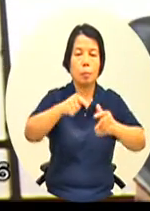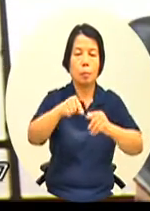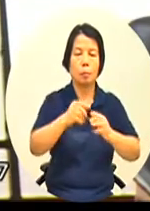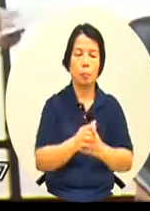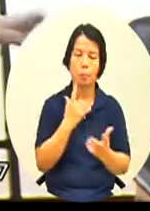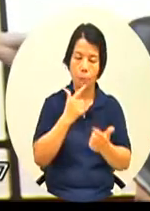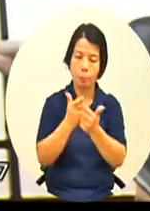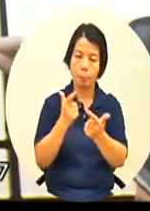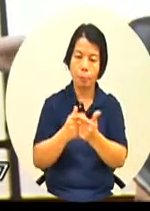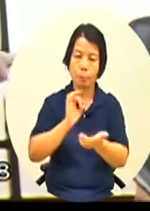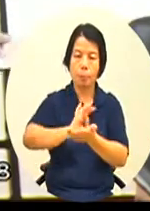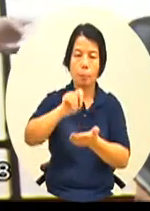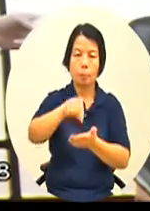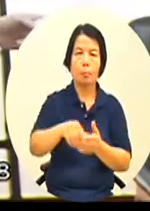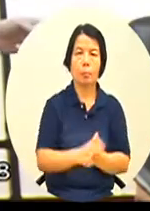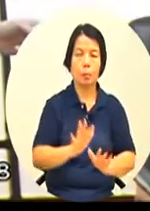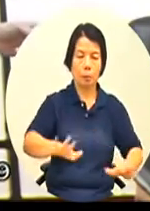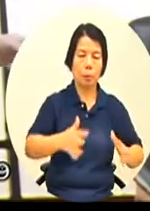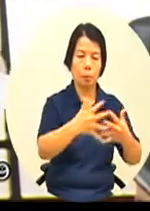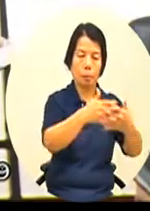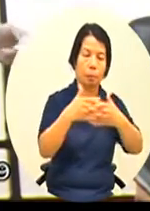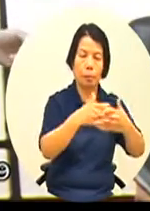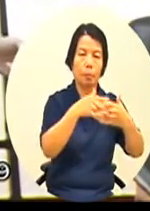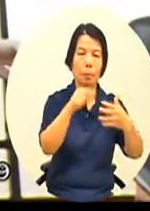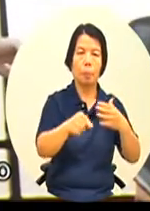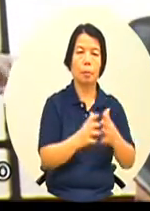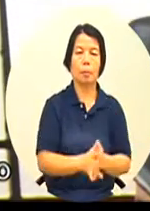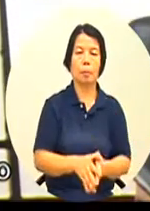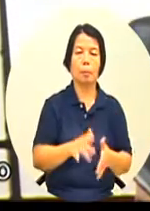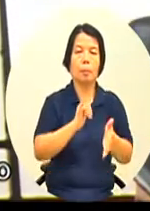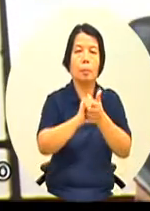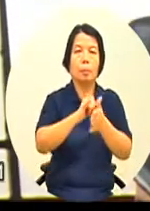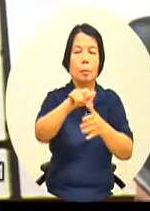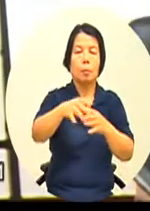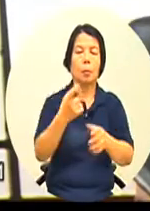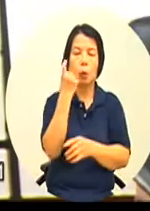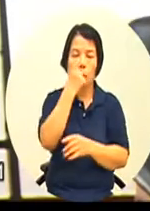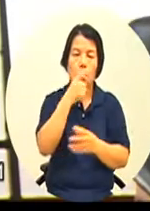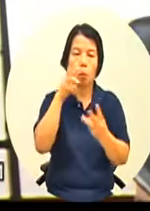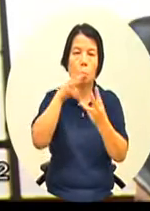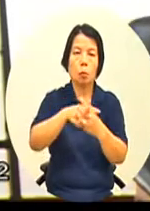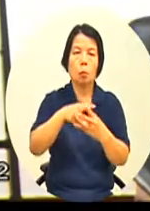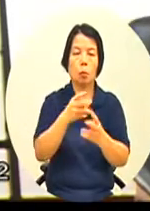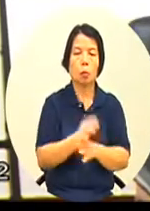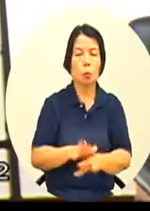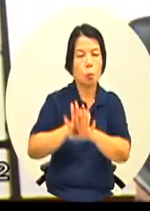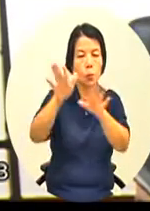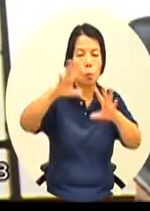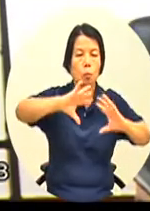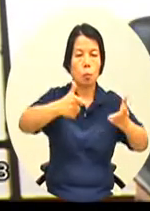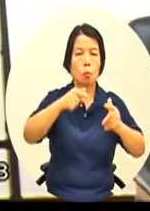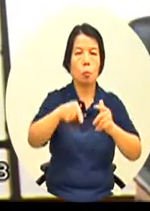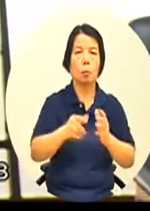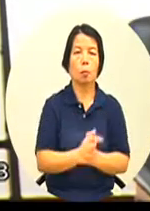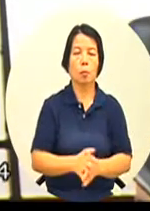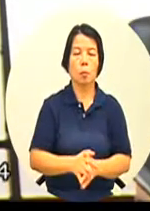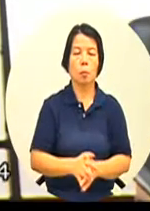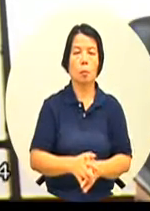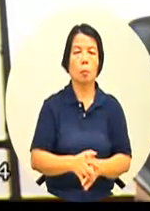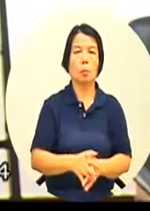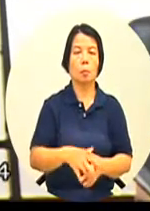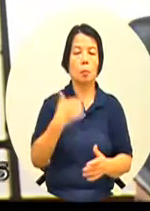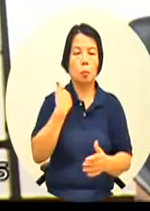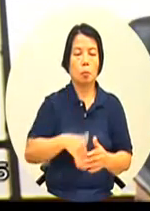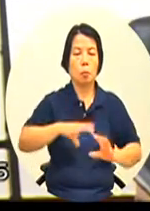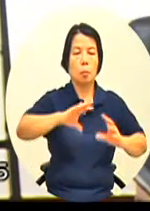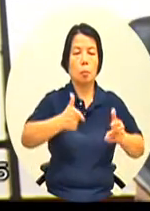现在包括美国、芝加哥啦、纽约啦、欧洲一些先进城市、法国、巴黎，他们也有这种